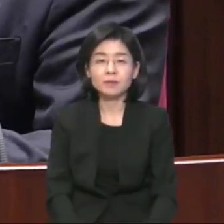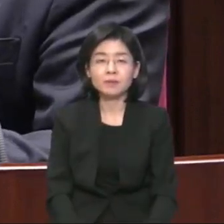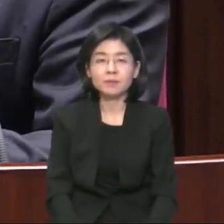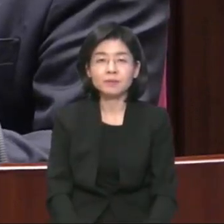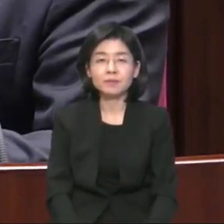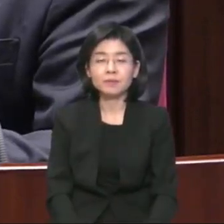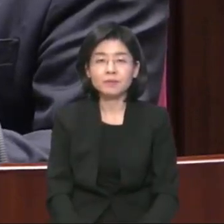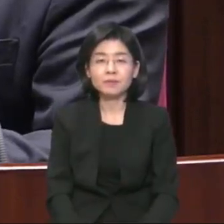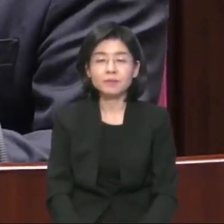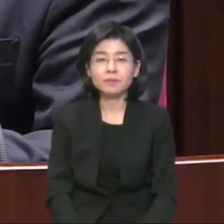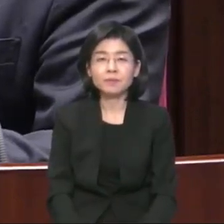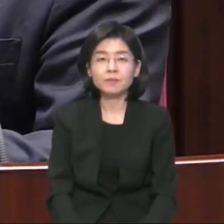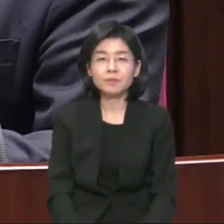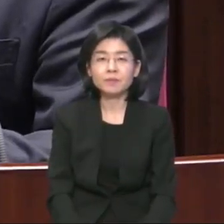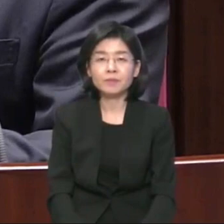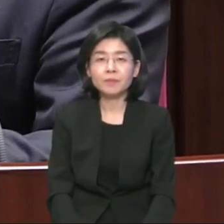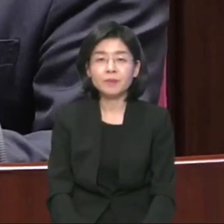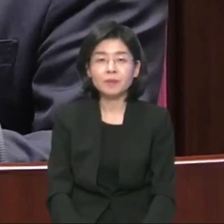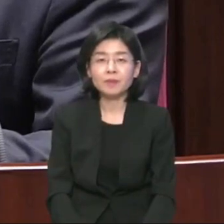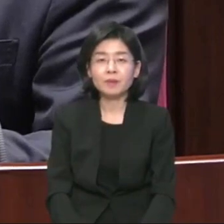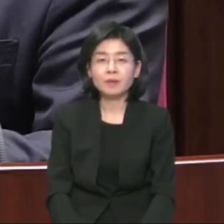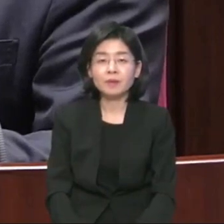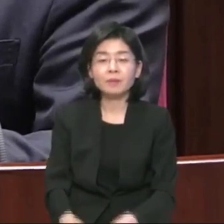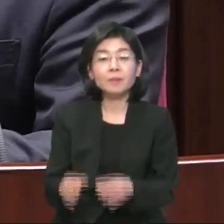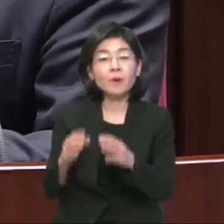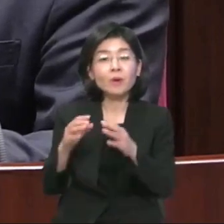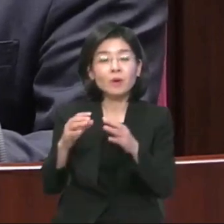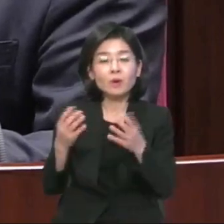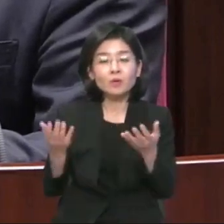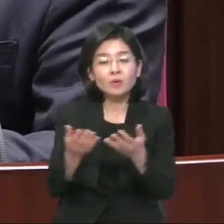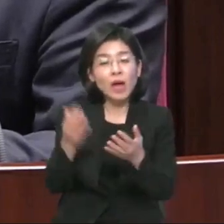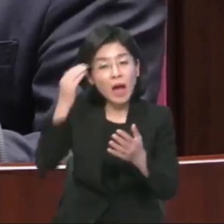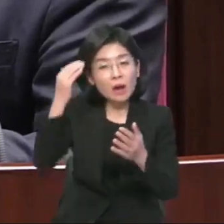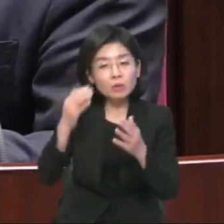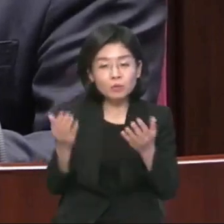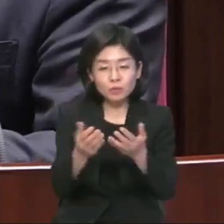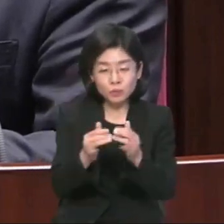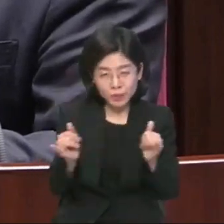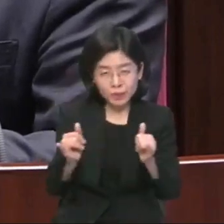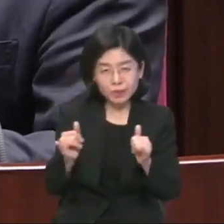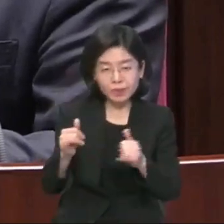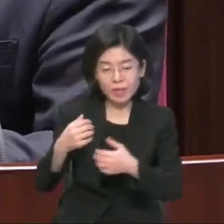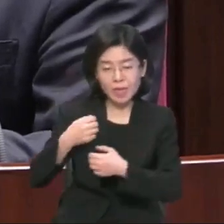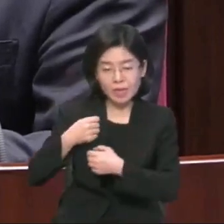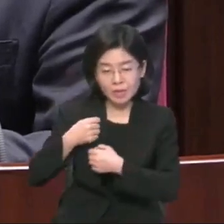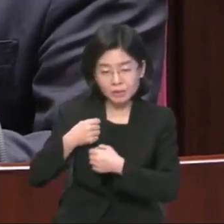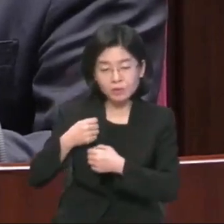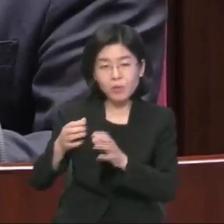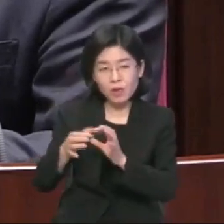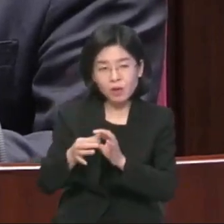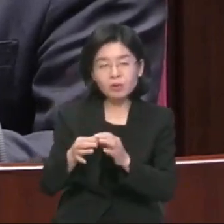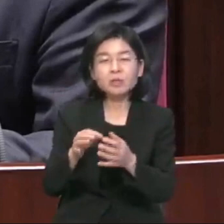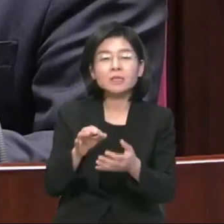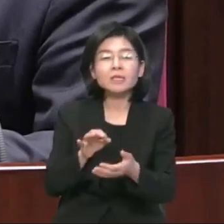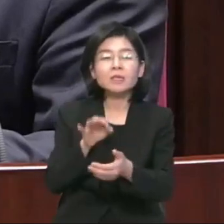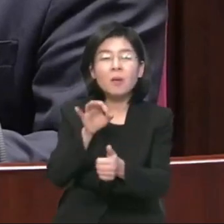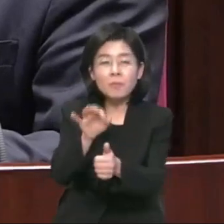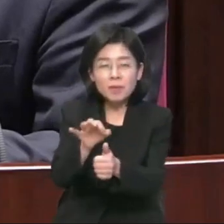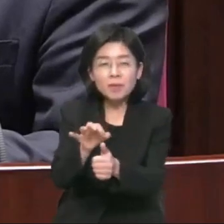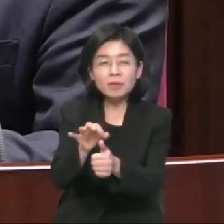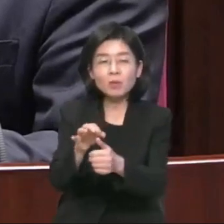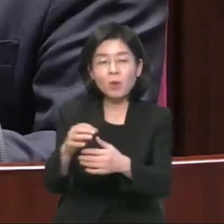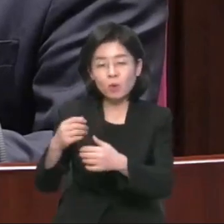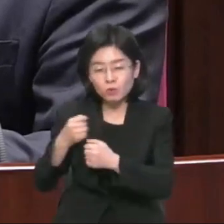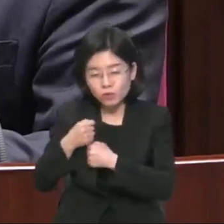이번에는 하여튼 기본적인 틀, 저 인건비, 군사건설, 군수지원 이렇게 세 개의 큰 항목에